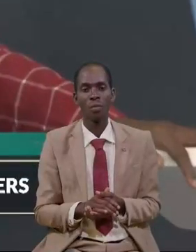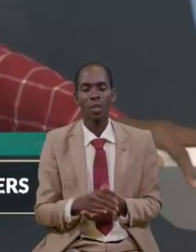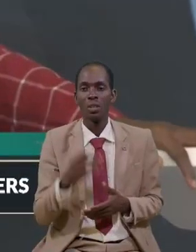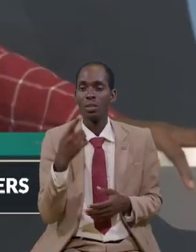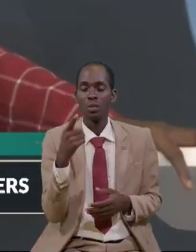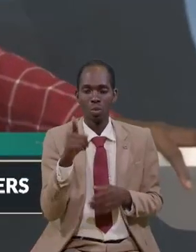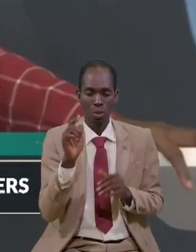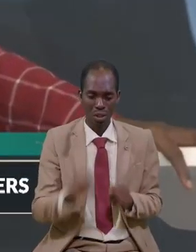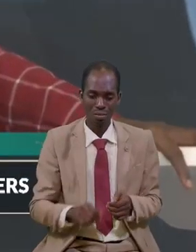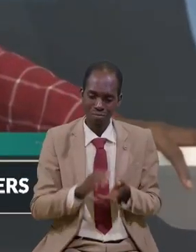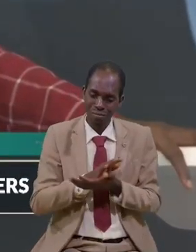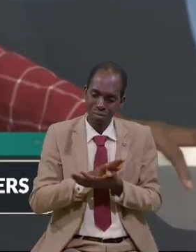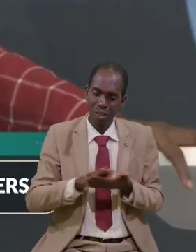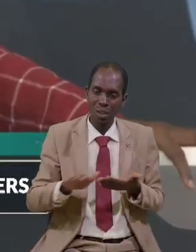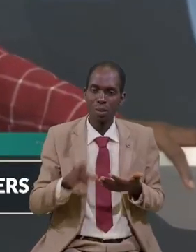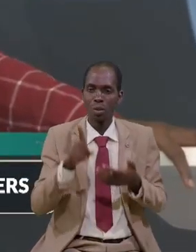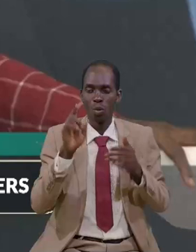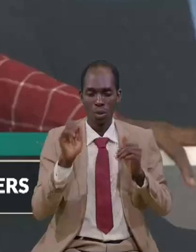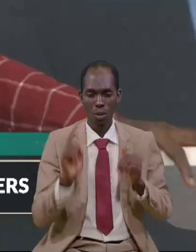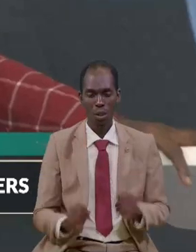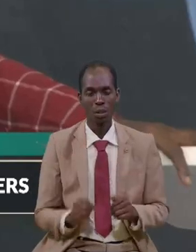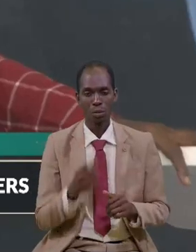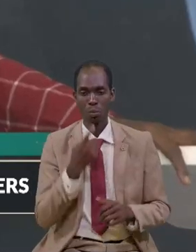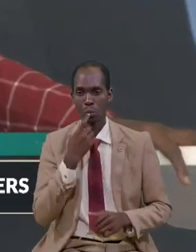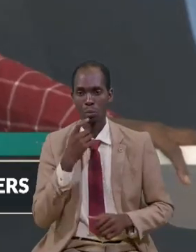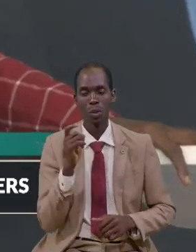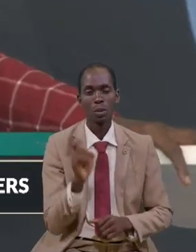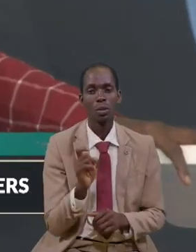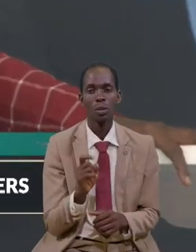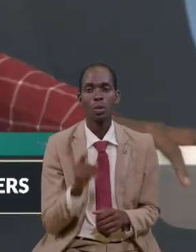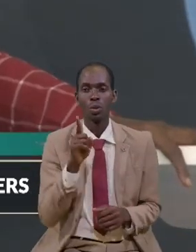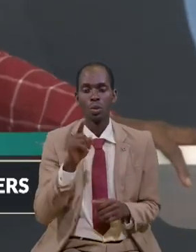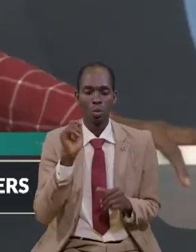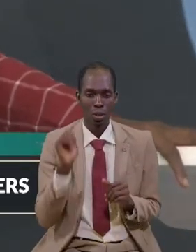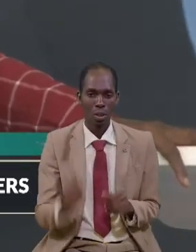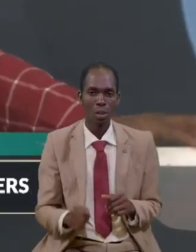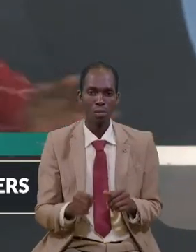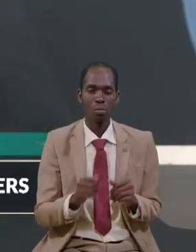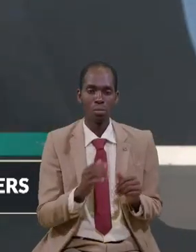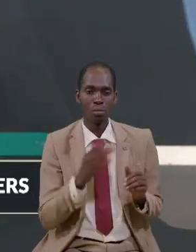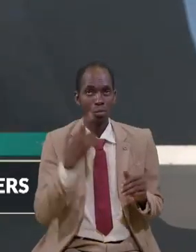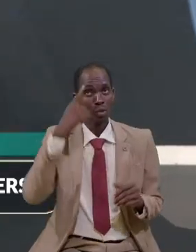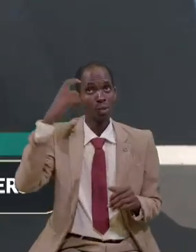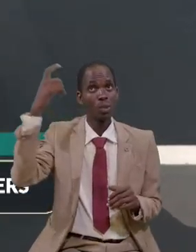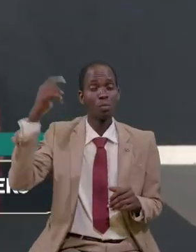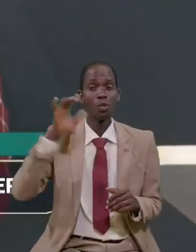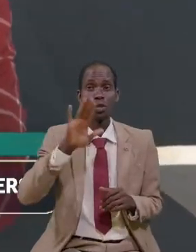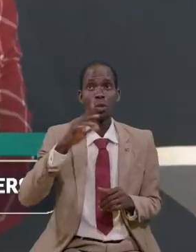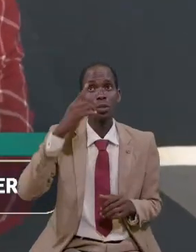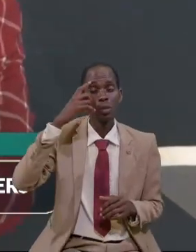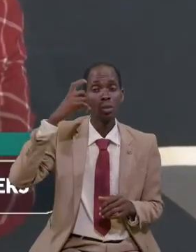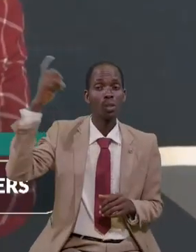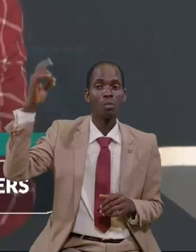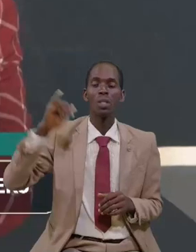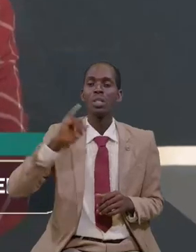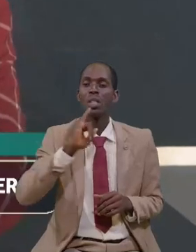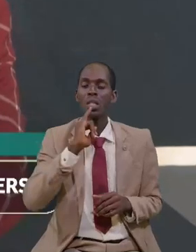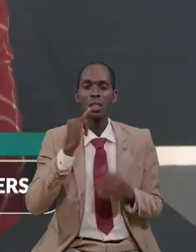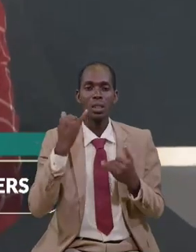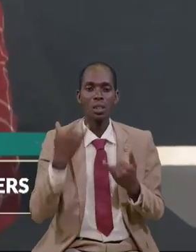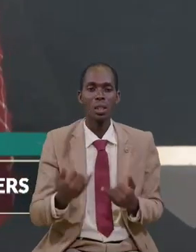distiller. Tu peux décréter. Tu peux être destiné à la grandeur. Ta destinée